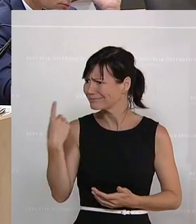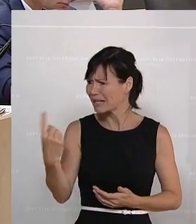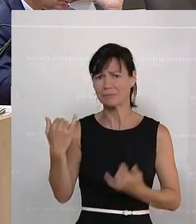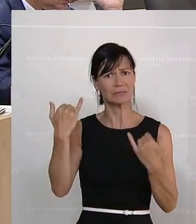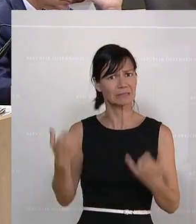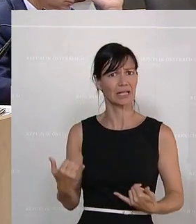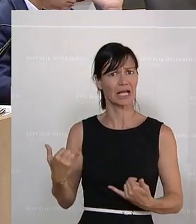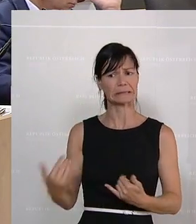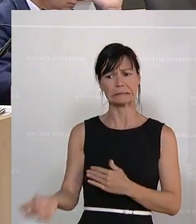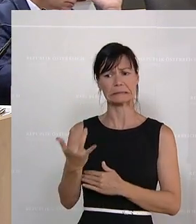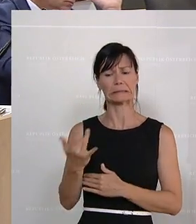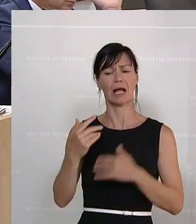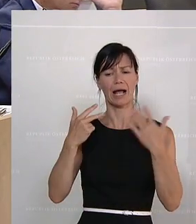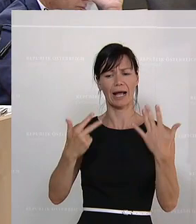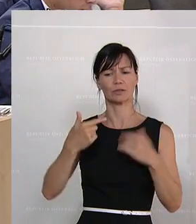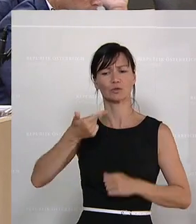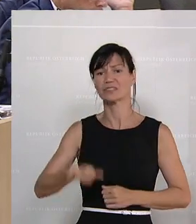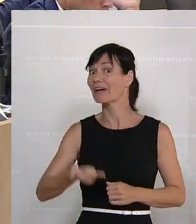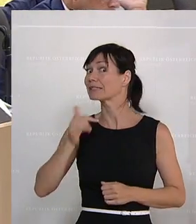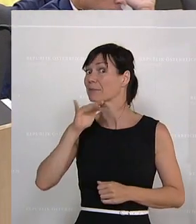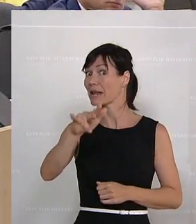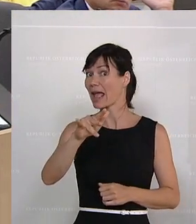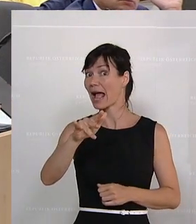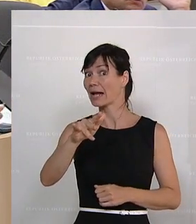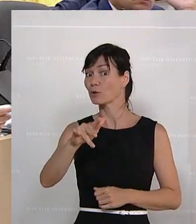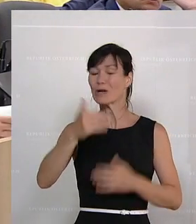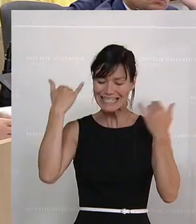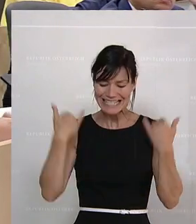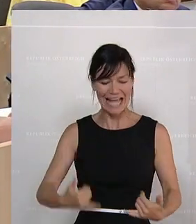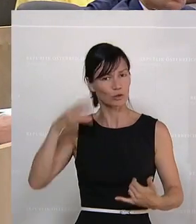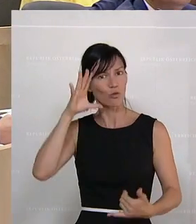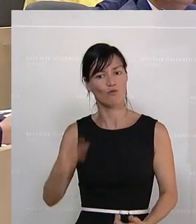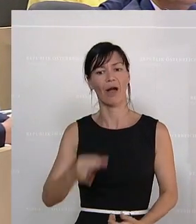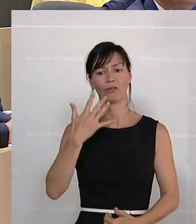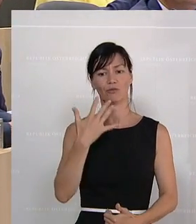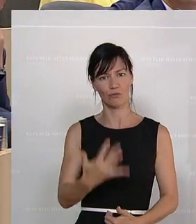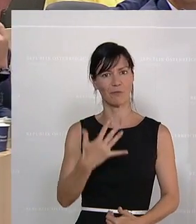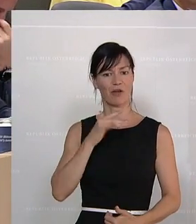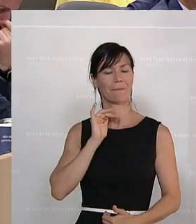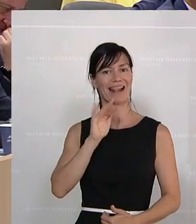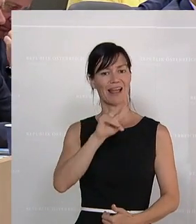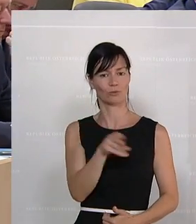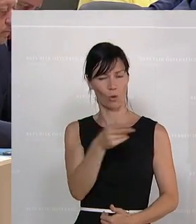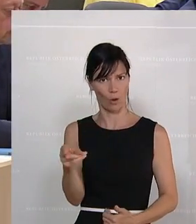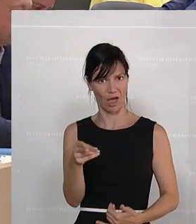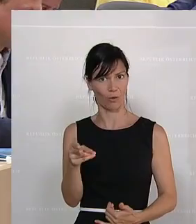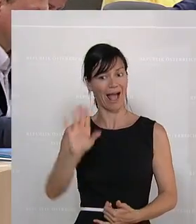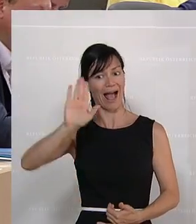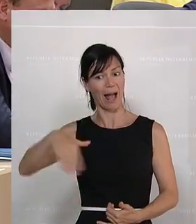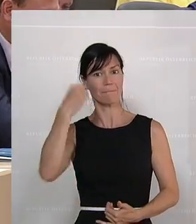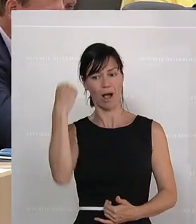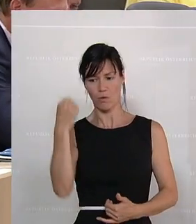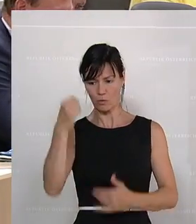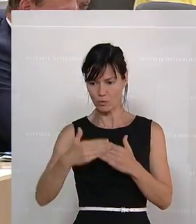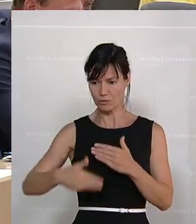milliarden die wir in die hand nehmen und davon 5 milliarden jetzt geld das ab august auf den konten der familien ankommt